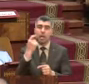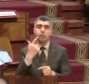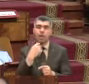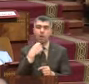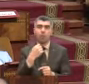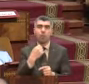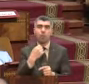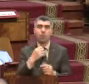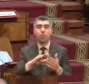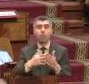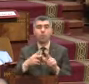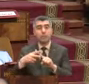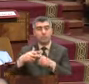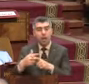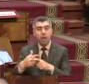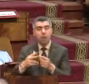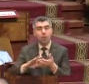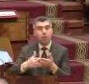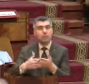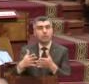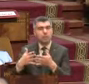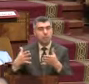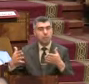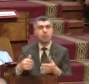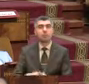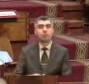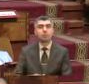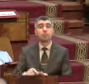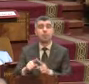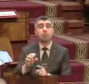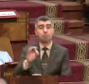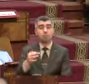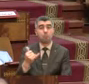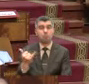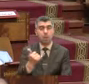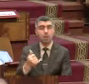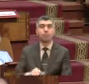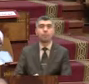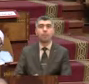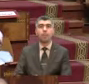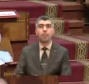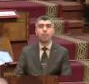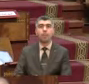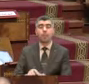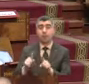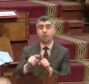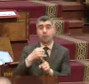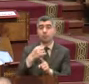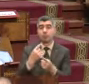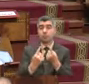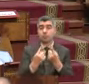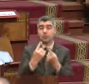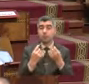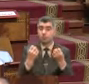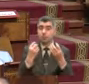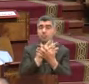قطب يعني صناعي كبير واللي قوه اقتصاديه مهمه، واللي تكلمنا على المطرح ديالها فكنتفاجئوا على